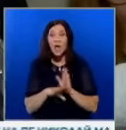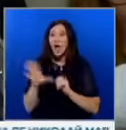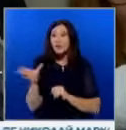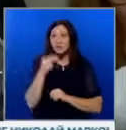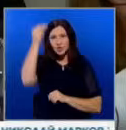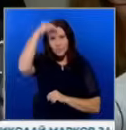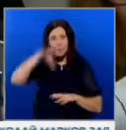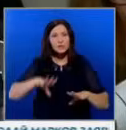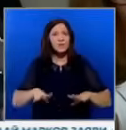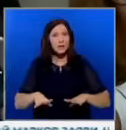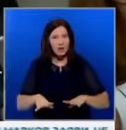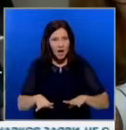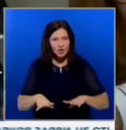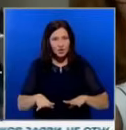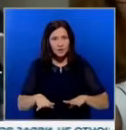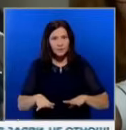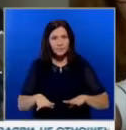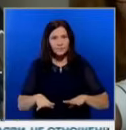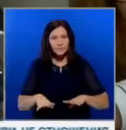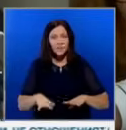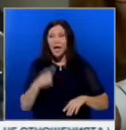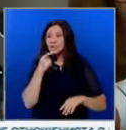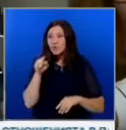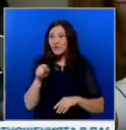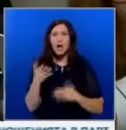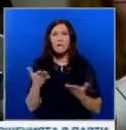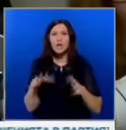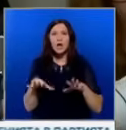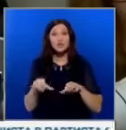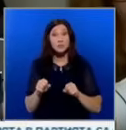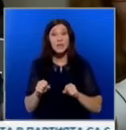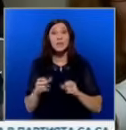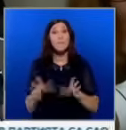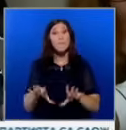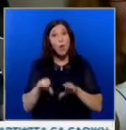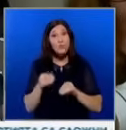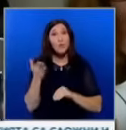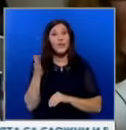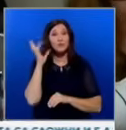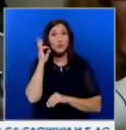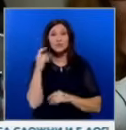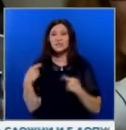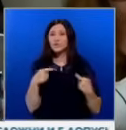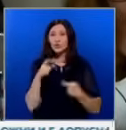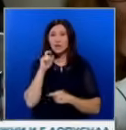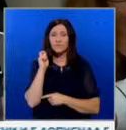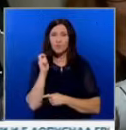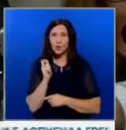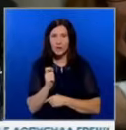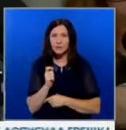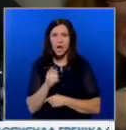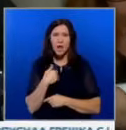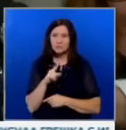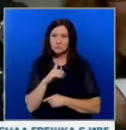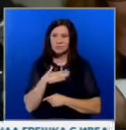всички български граждани за това какви ангажименти поема от тяхно име за войната в Украина. И аз не